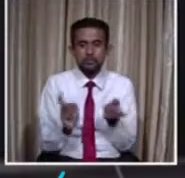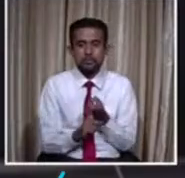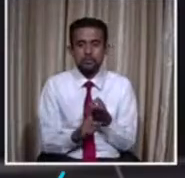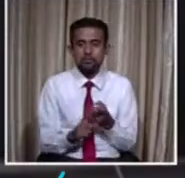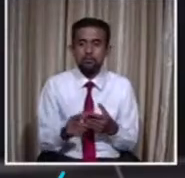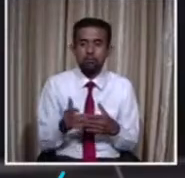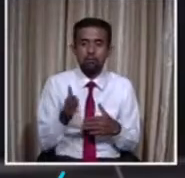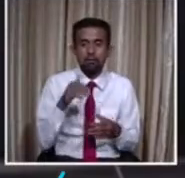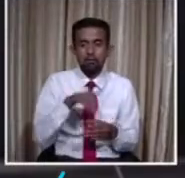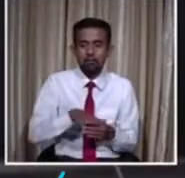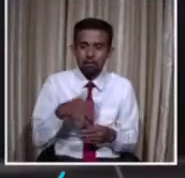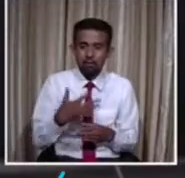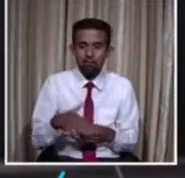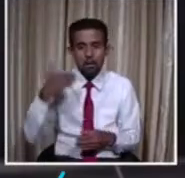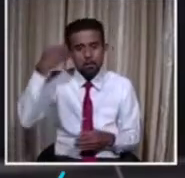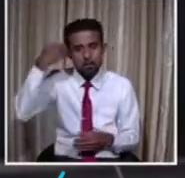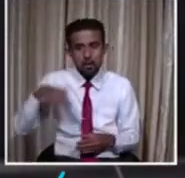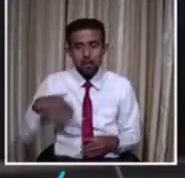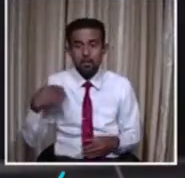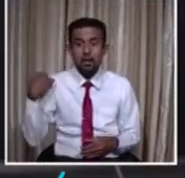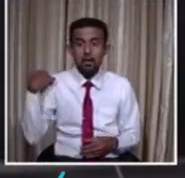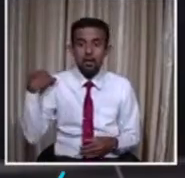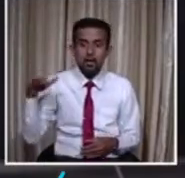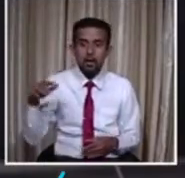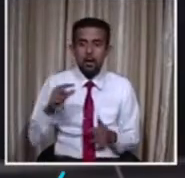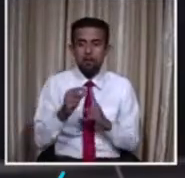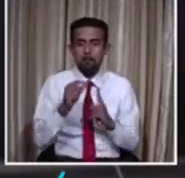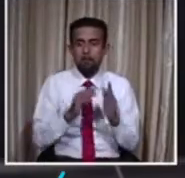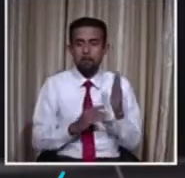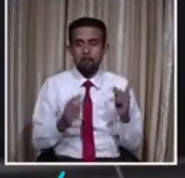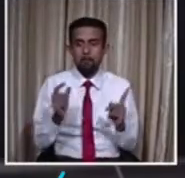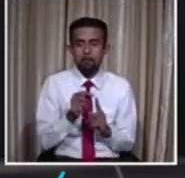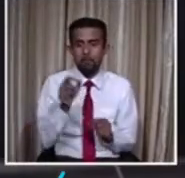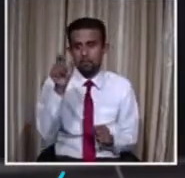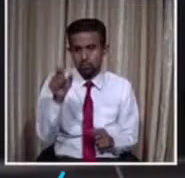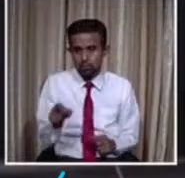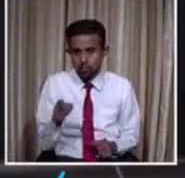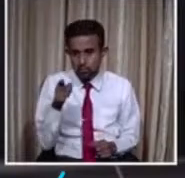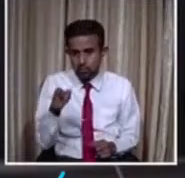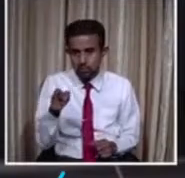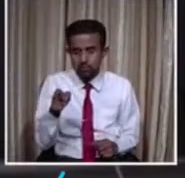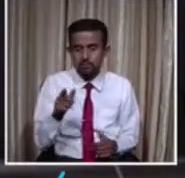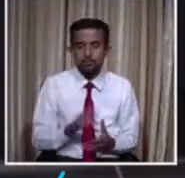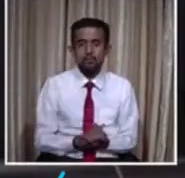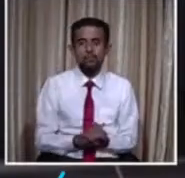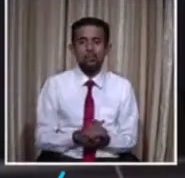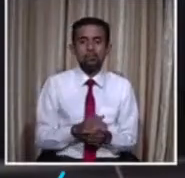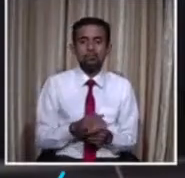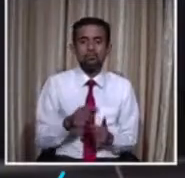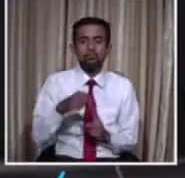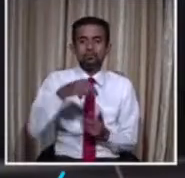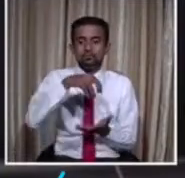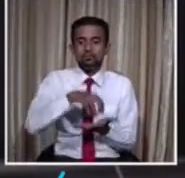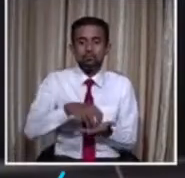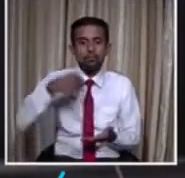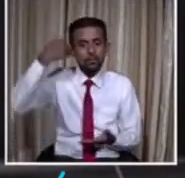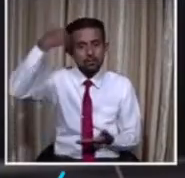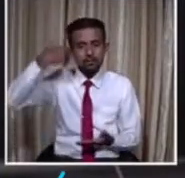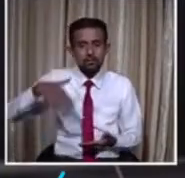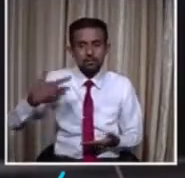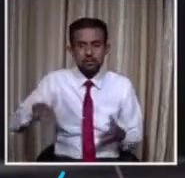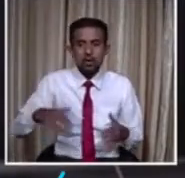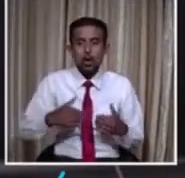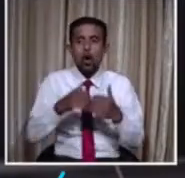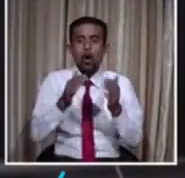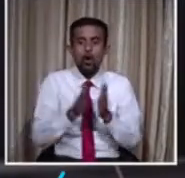Goduruwa Miyagi Ape Sahodara Parlimentu Mantri Tumata Ganat Ewagema Pradeshiya Washeen Miyagiya Sihilu